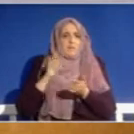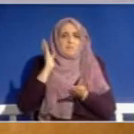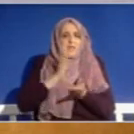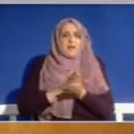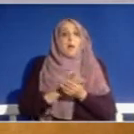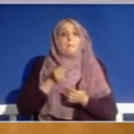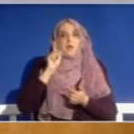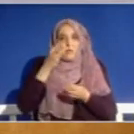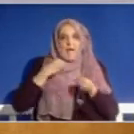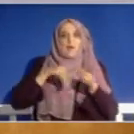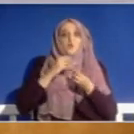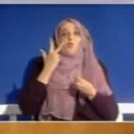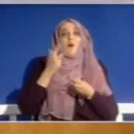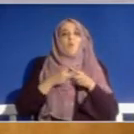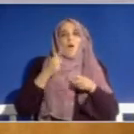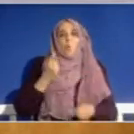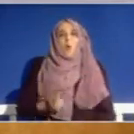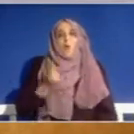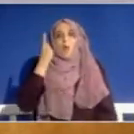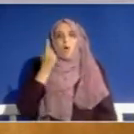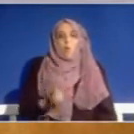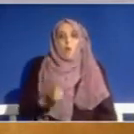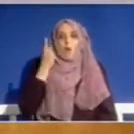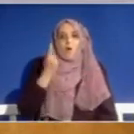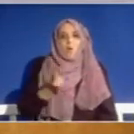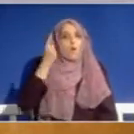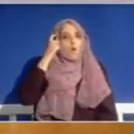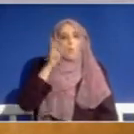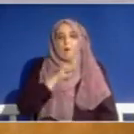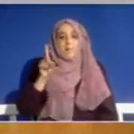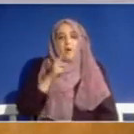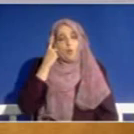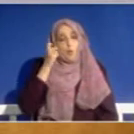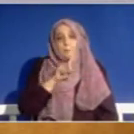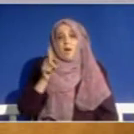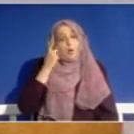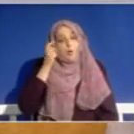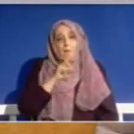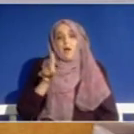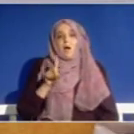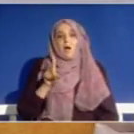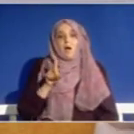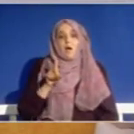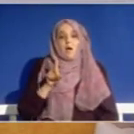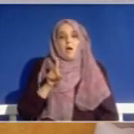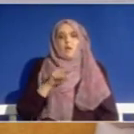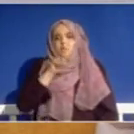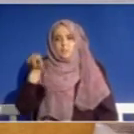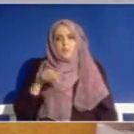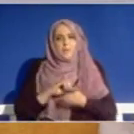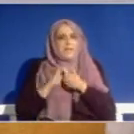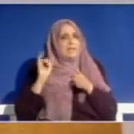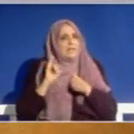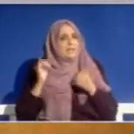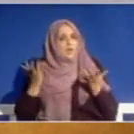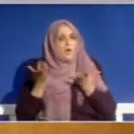ومع ذلك احلف ثلاث مرات والله لا يؤمن، والله لا يؤمن، والله لا يؤمن. قال الصحابة يا رسول